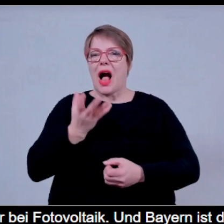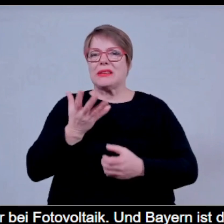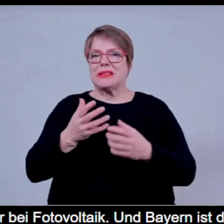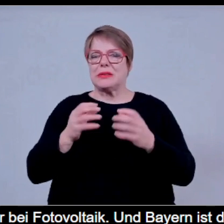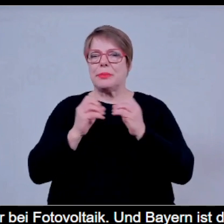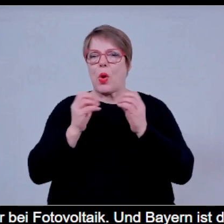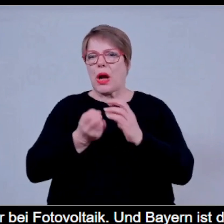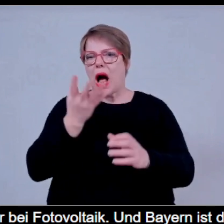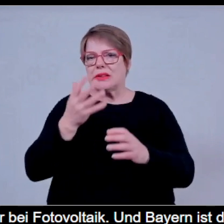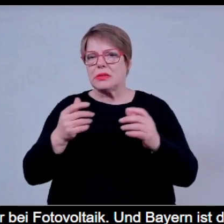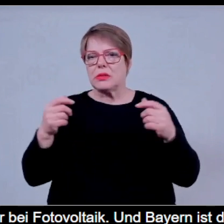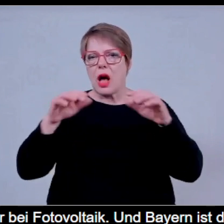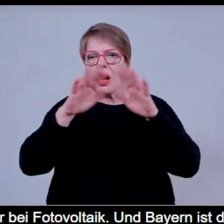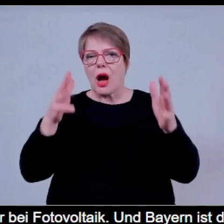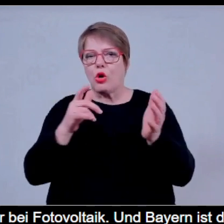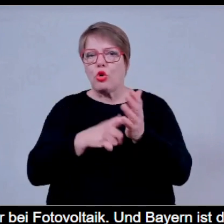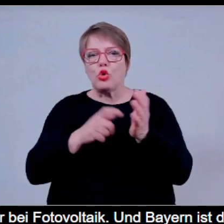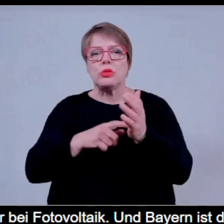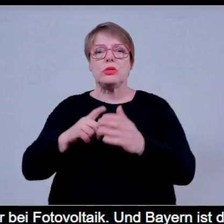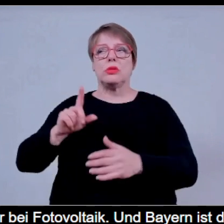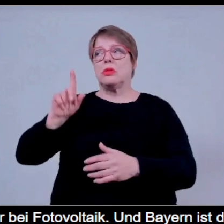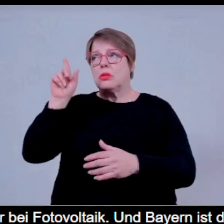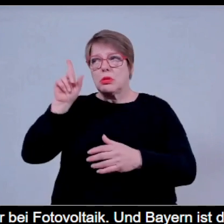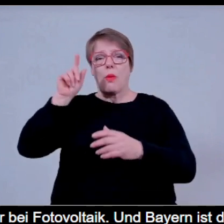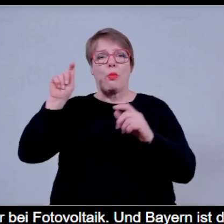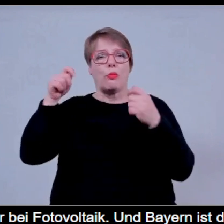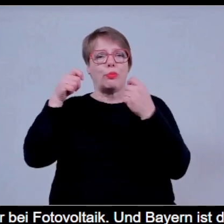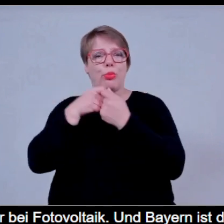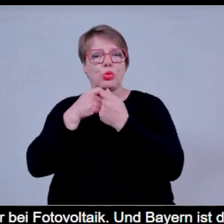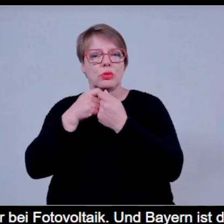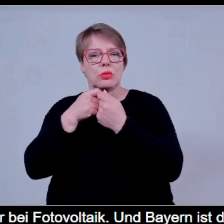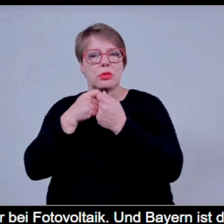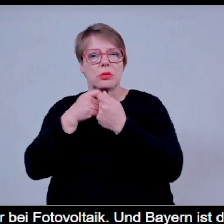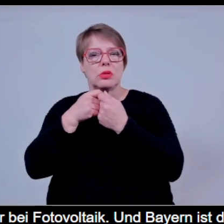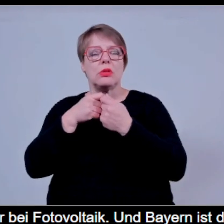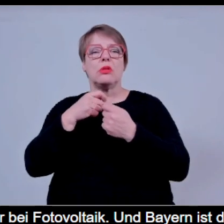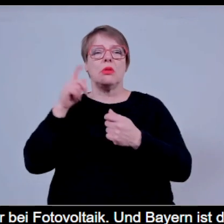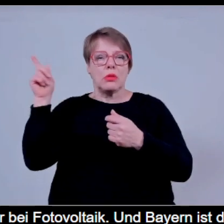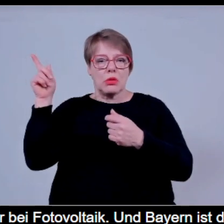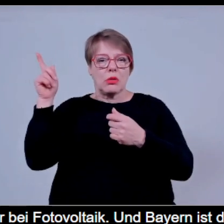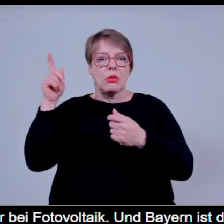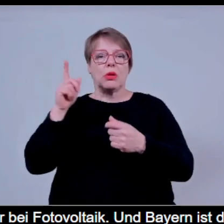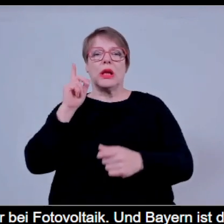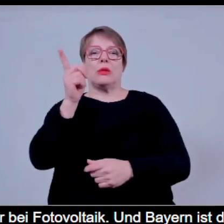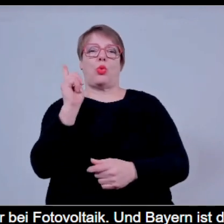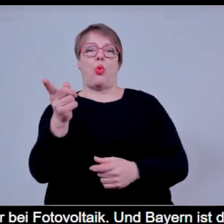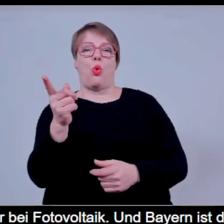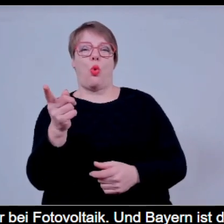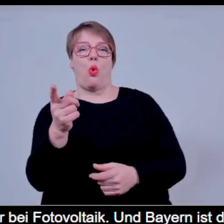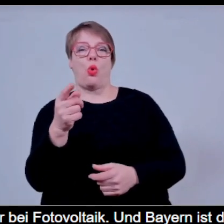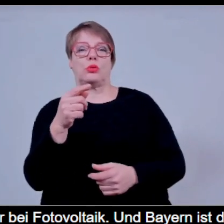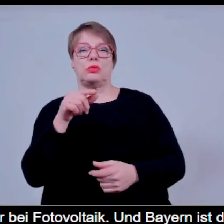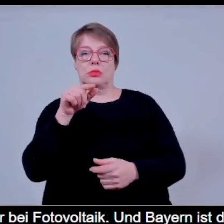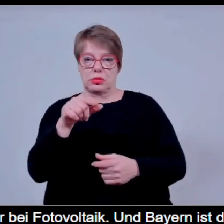mittlerweile so, dass sie Geld mitbringen müssten, wenn das umgesetzt würde, was der Bund hier vorhat. Es war ja zunächst geplant,